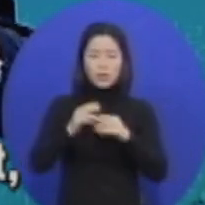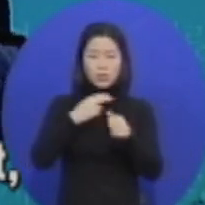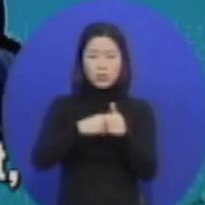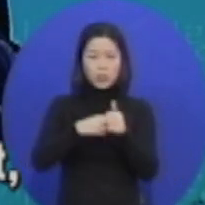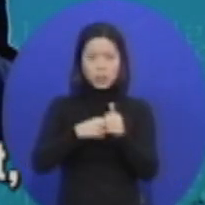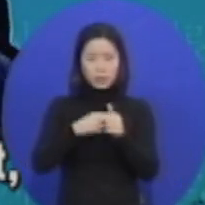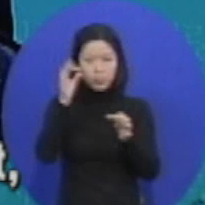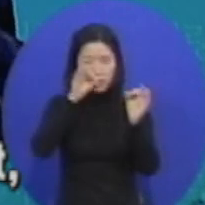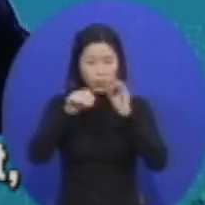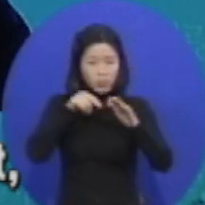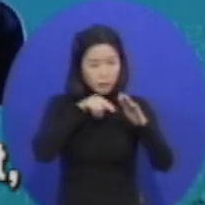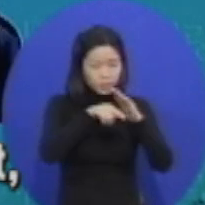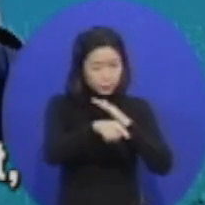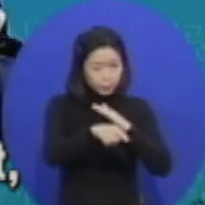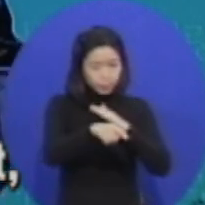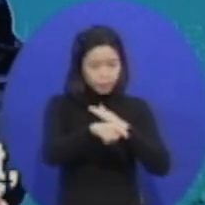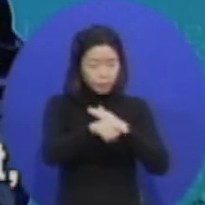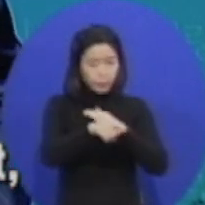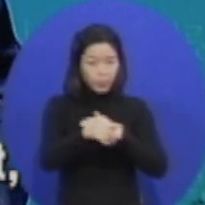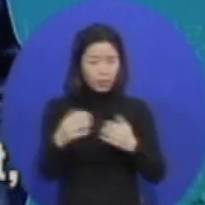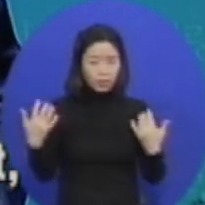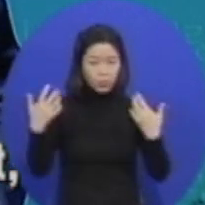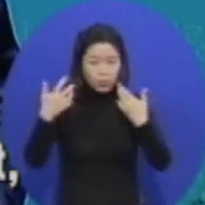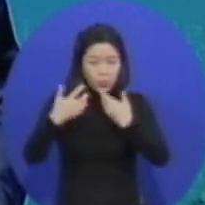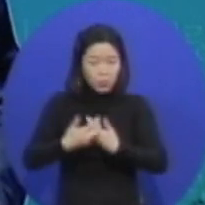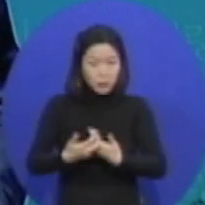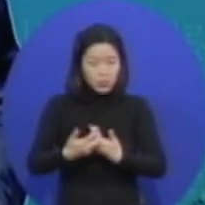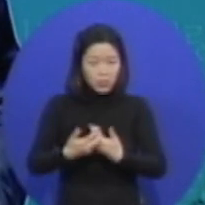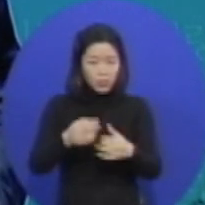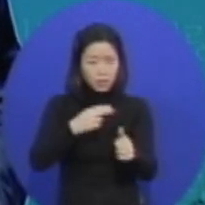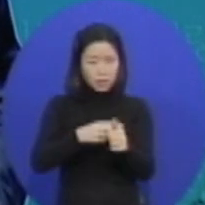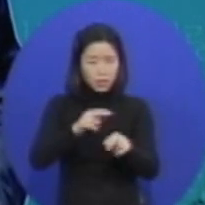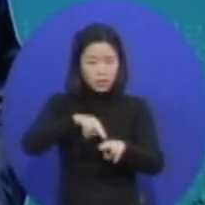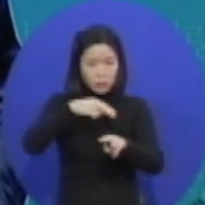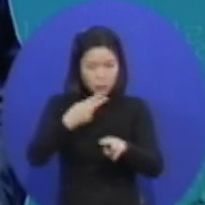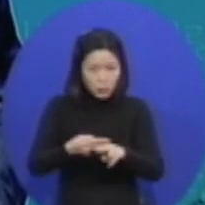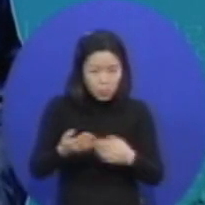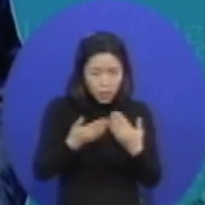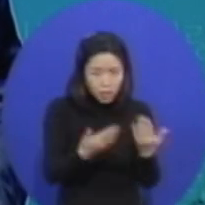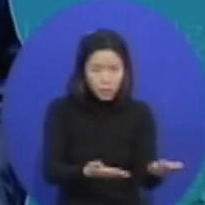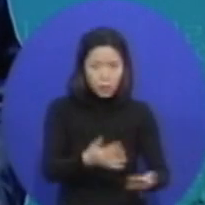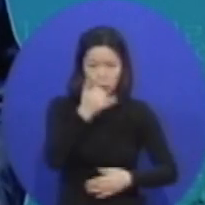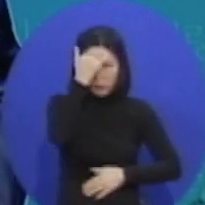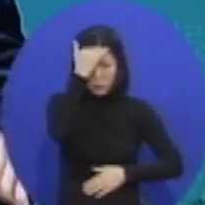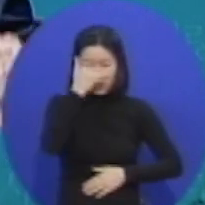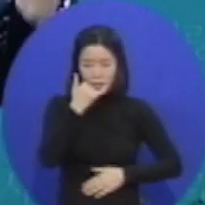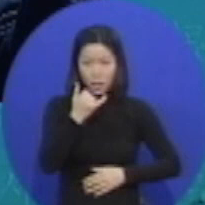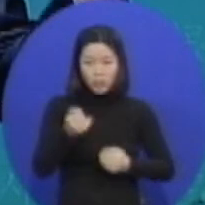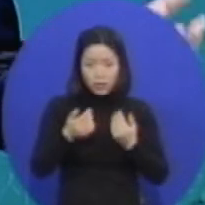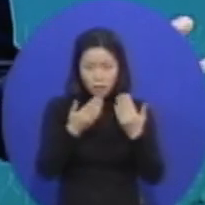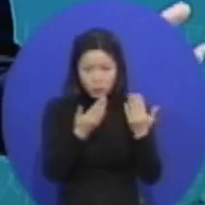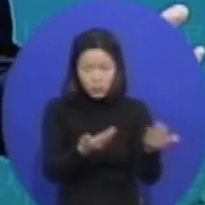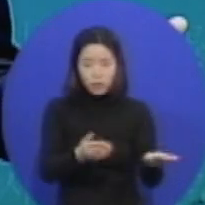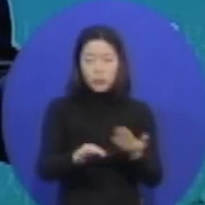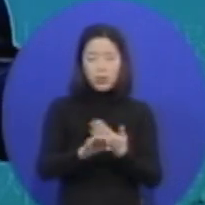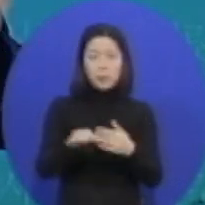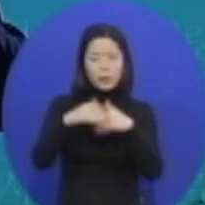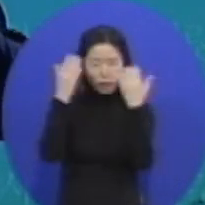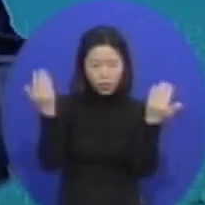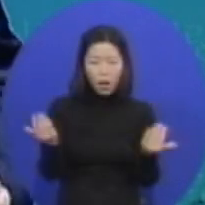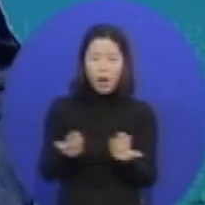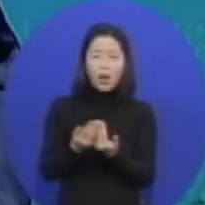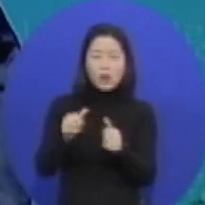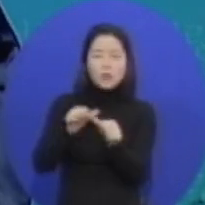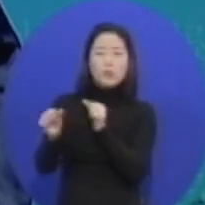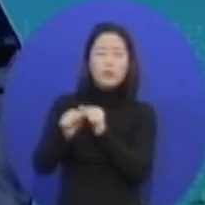정말 넘치기 그 은사 에게 선물을 드리고 예를 갖췄다 며 나오다 소문나 줘 아 이